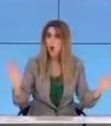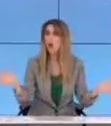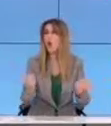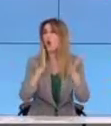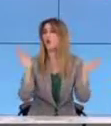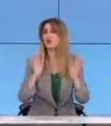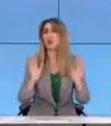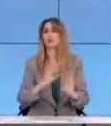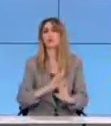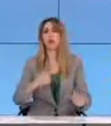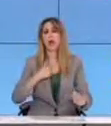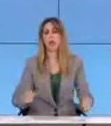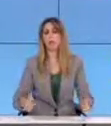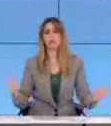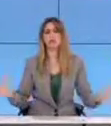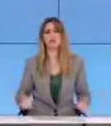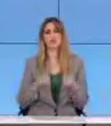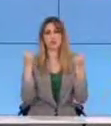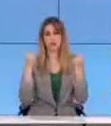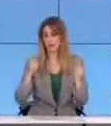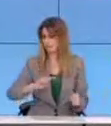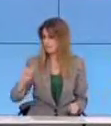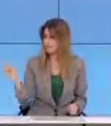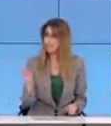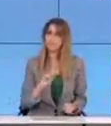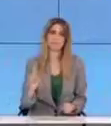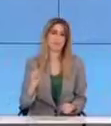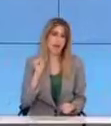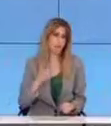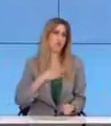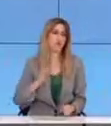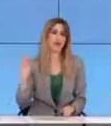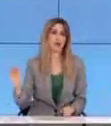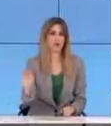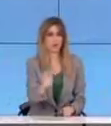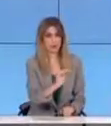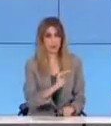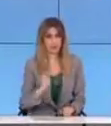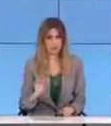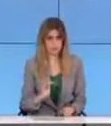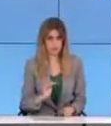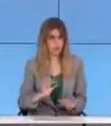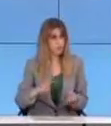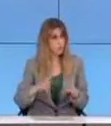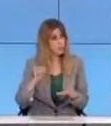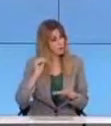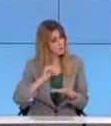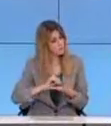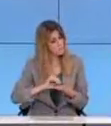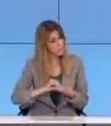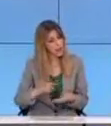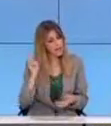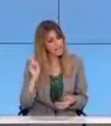διασφαλισμένος. Ο δρόμος της επιστροφής σε πολιτικές αδιέξοδες, πολιτικές